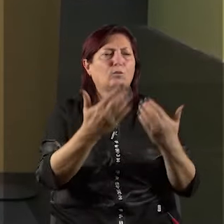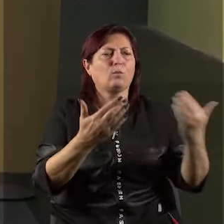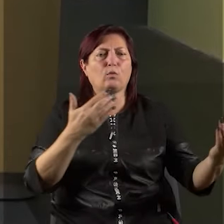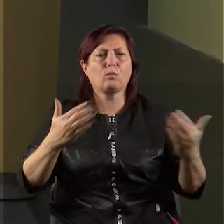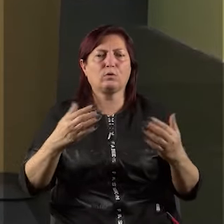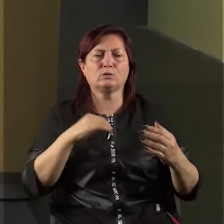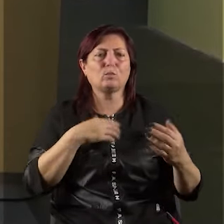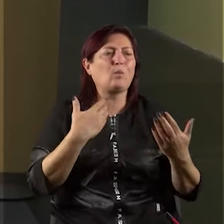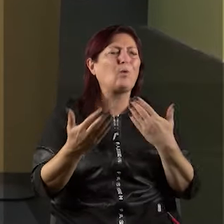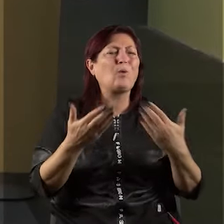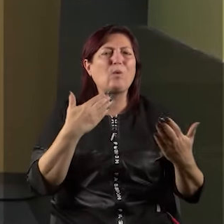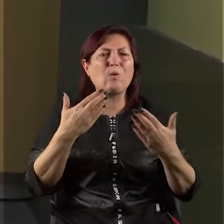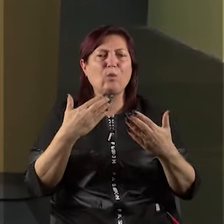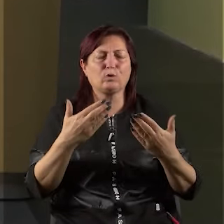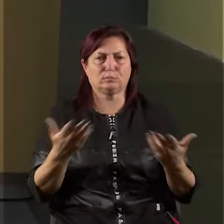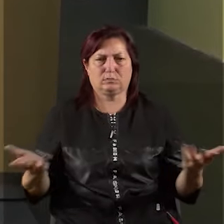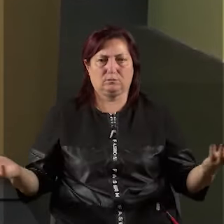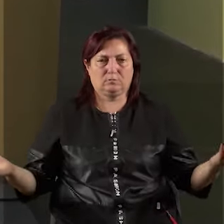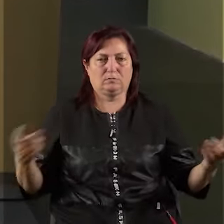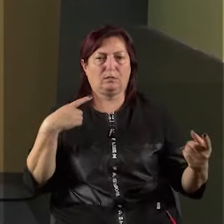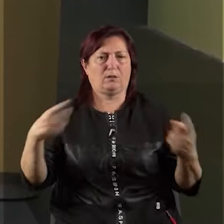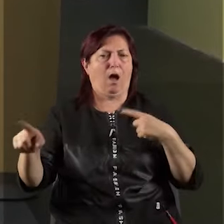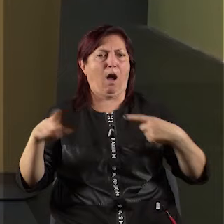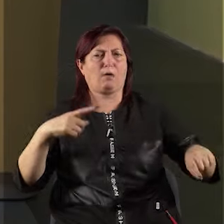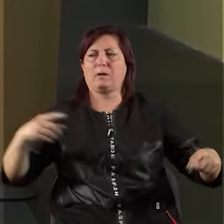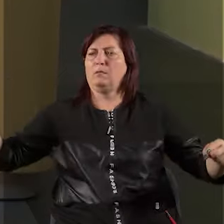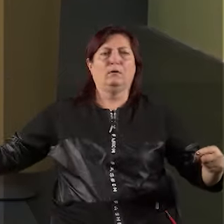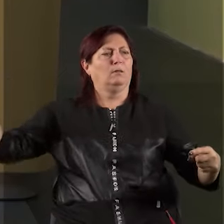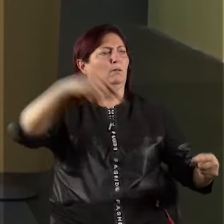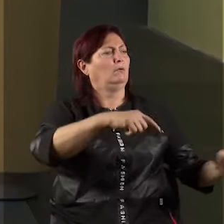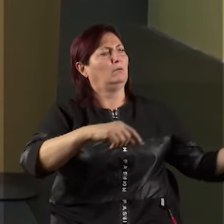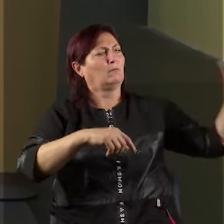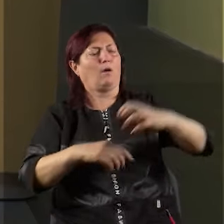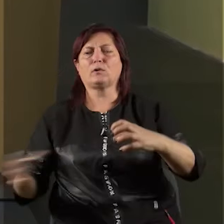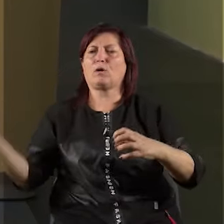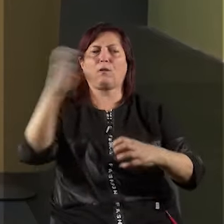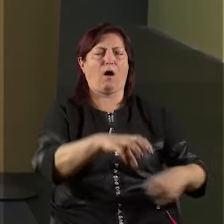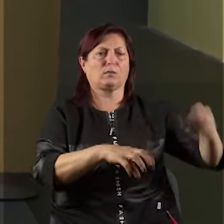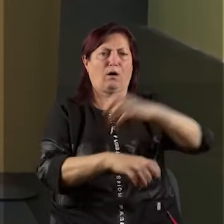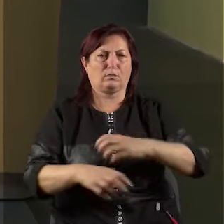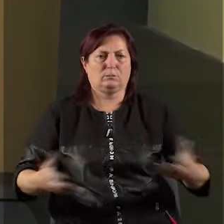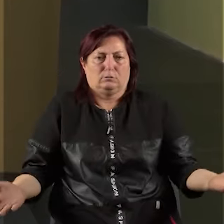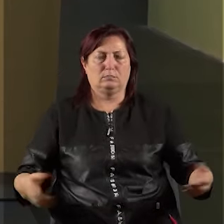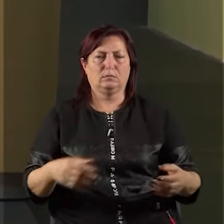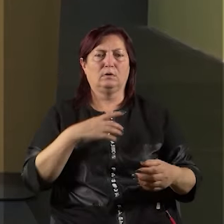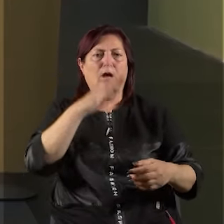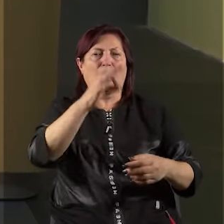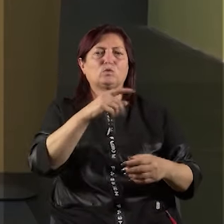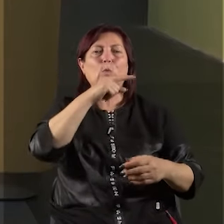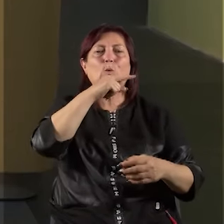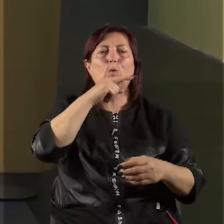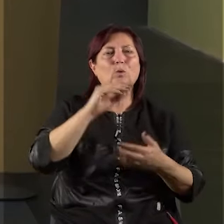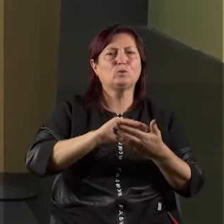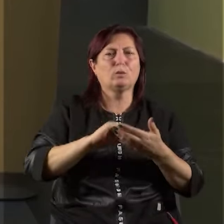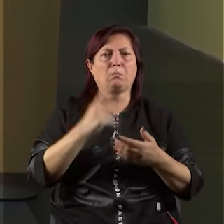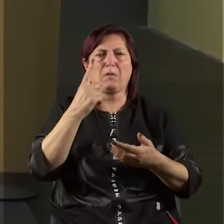է եկել բևեռացման ժամանակ, տարբեր բևեռներից իրար քարկոծում են, ասում ես հանկարծ ռուս մի գրող է անուն,